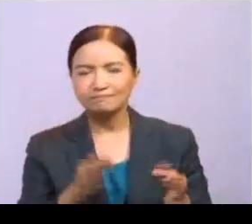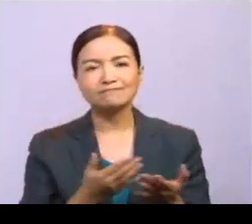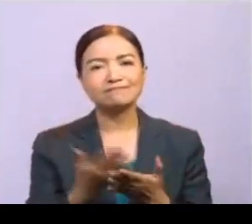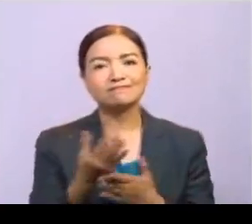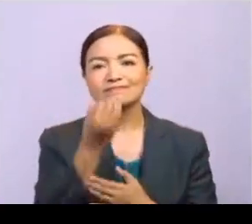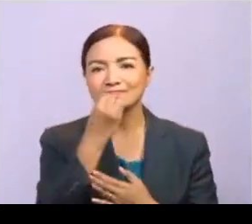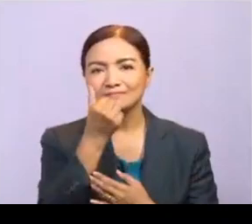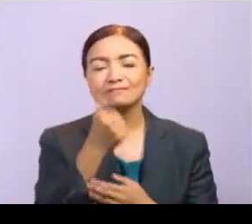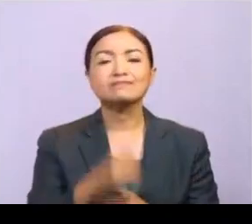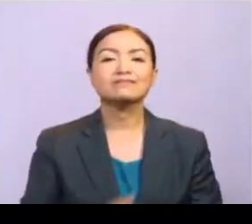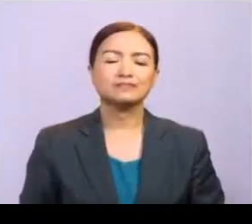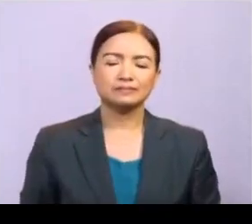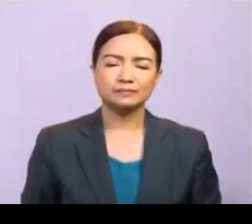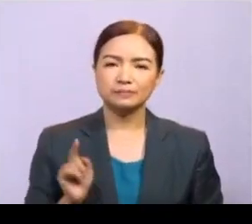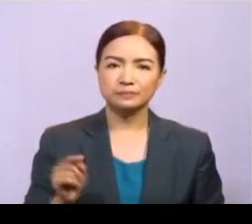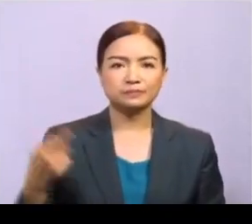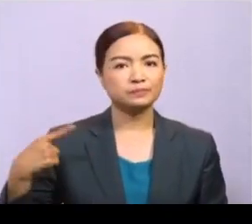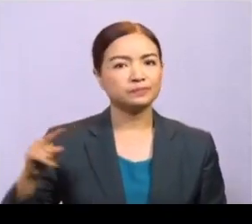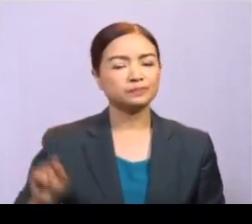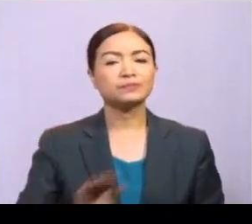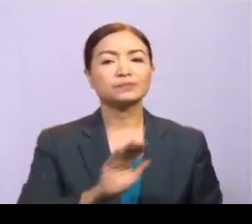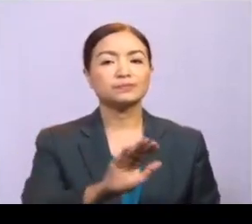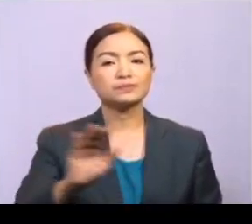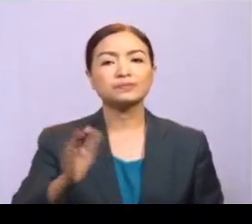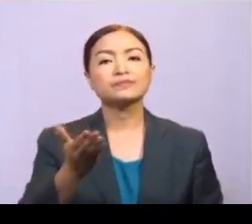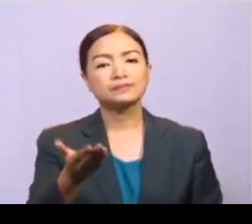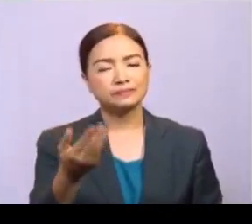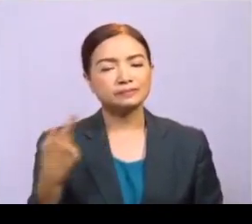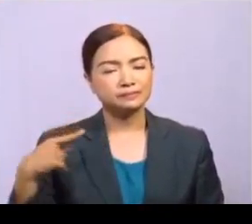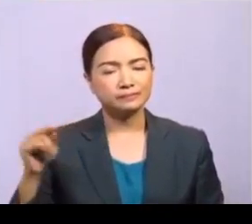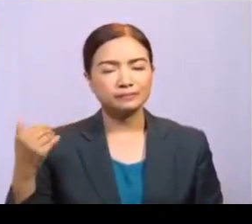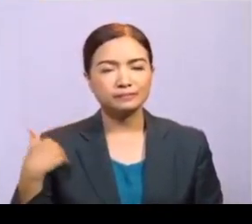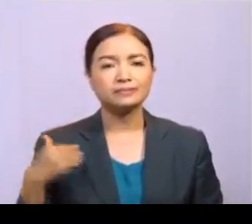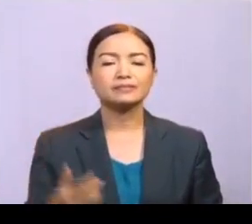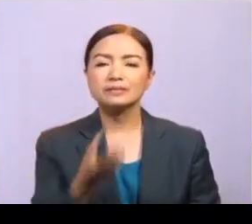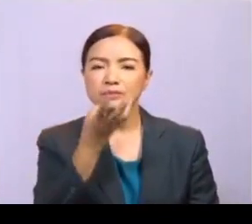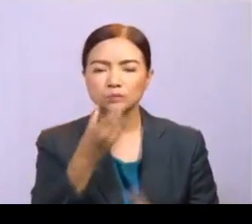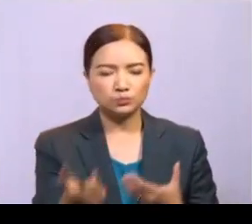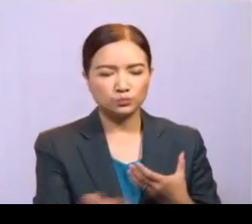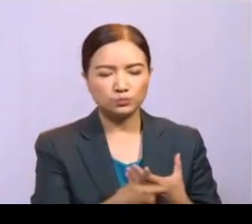หลายมากยิ่งขึ้นอันนี้ก็เป็นประโยชน์กับผู้บริโภคมากกว่านะคะเลือกเยอะหลายยี่ห้อนะ